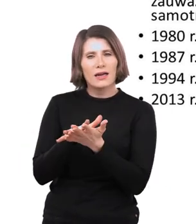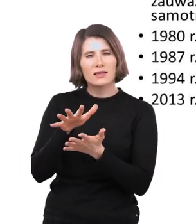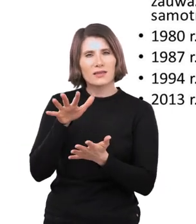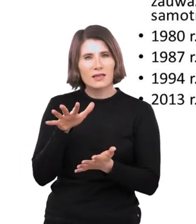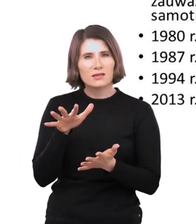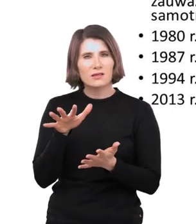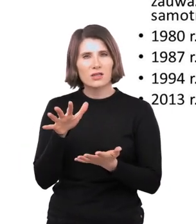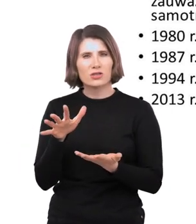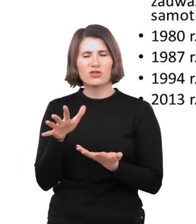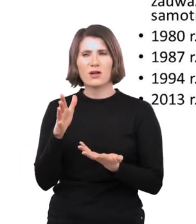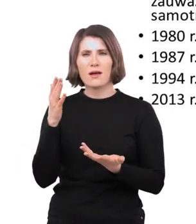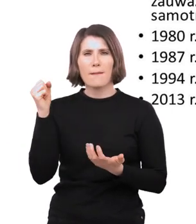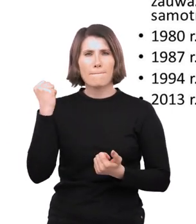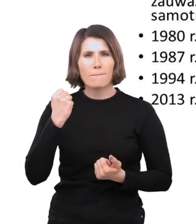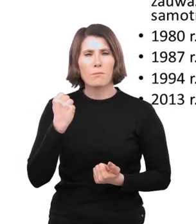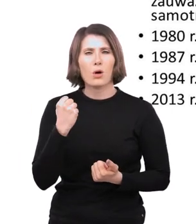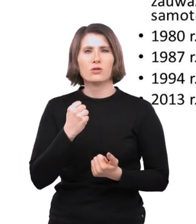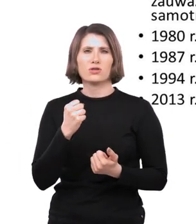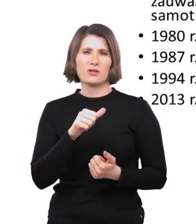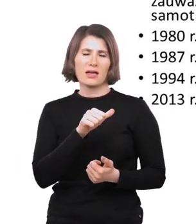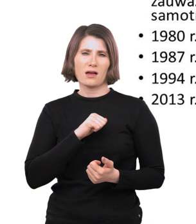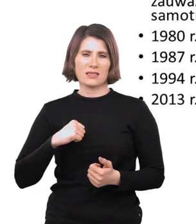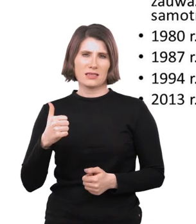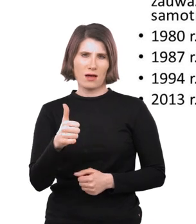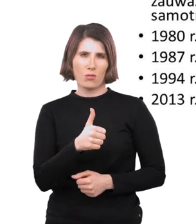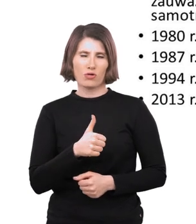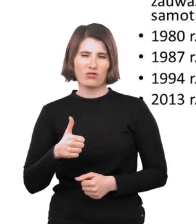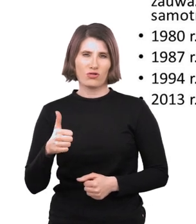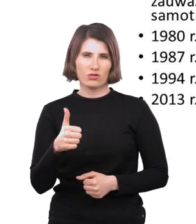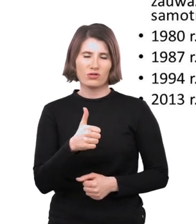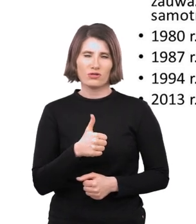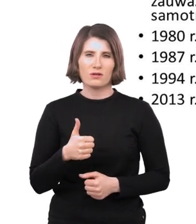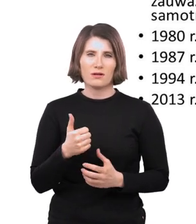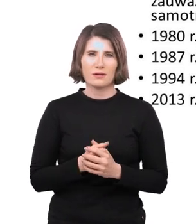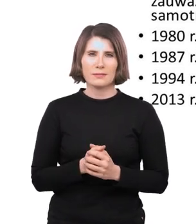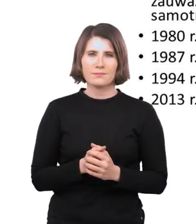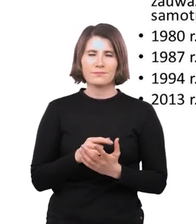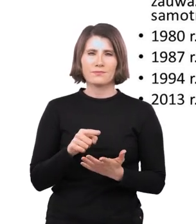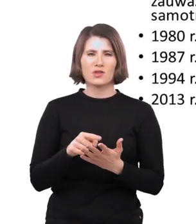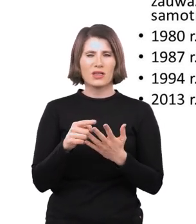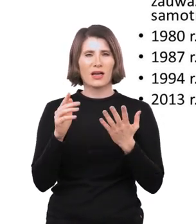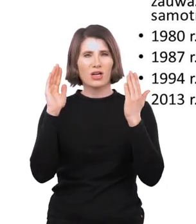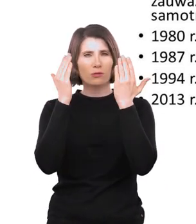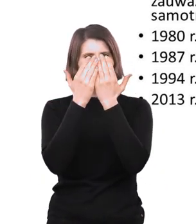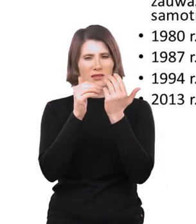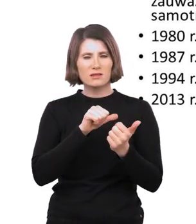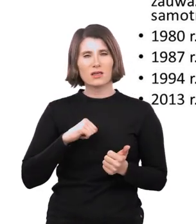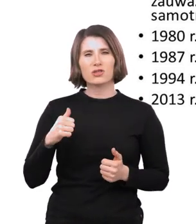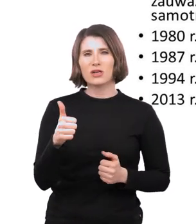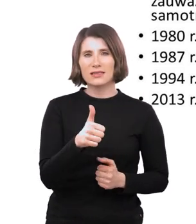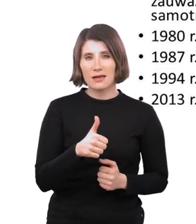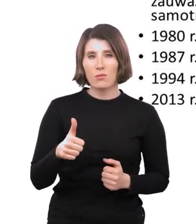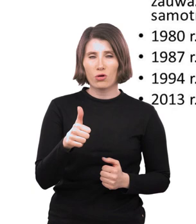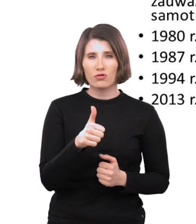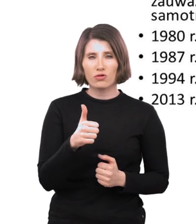charakteryzują się taką właśnie ekstremalną autystyczną samotnością. Ta ekstremalna autystyczna samotność pojawiała się właśnie